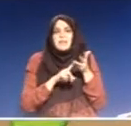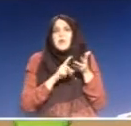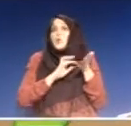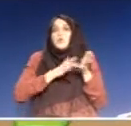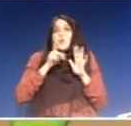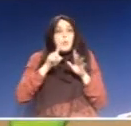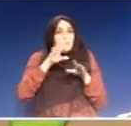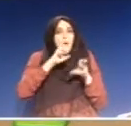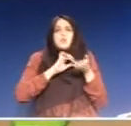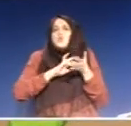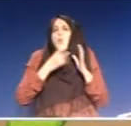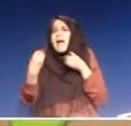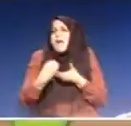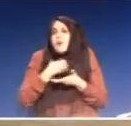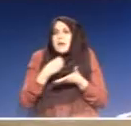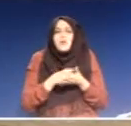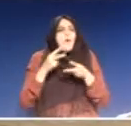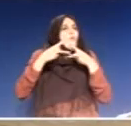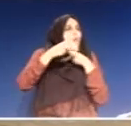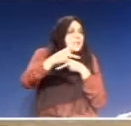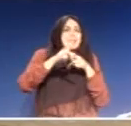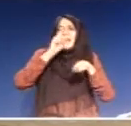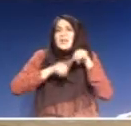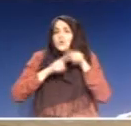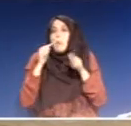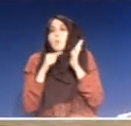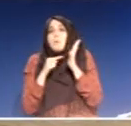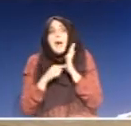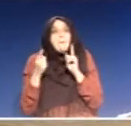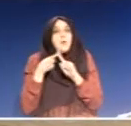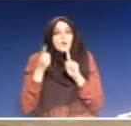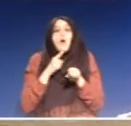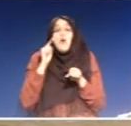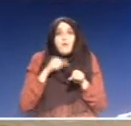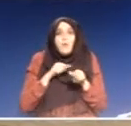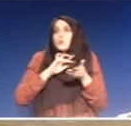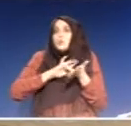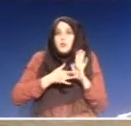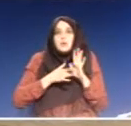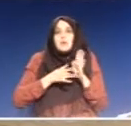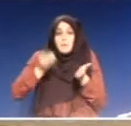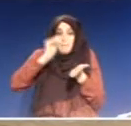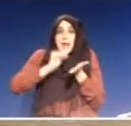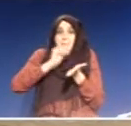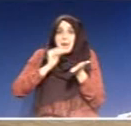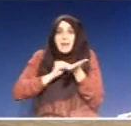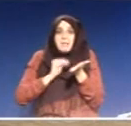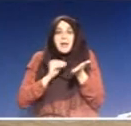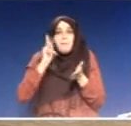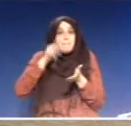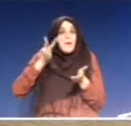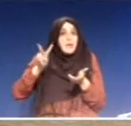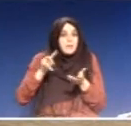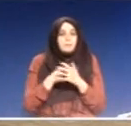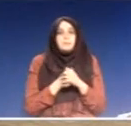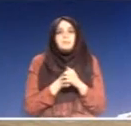كاع يفوا وكاش ما كاين عند جيران ولا دي بوان ايسونسييل لازم يفدوهم باسكو لي بوان هادوك نهار كي